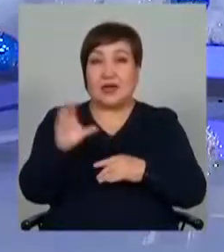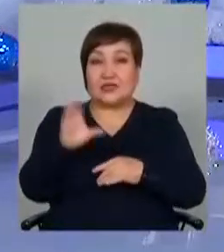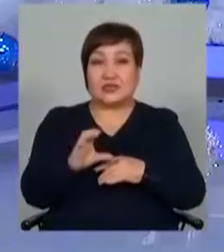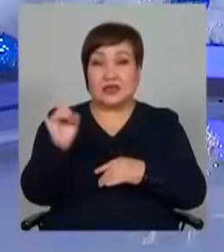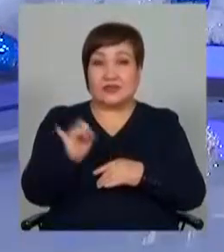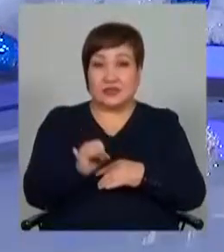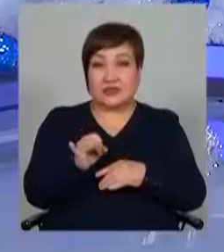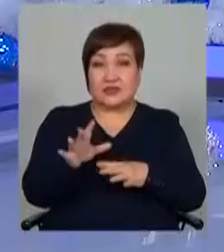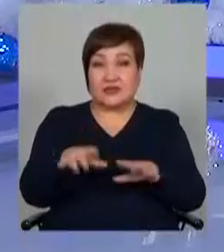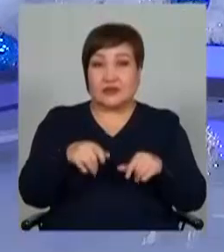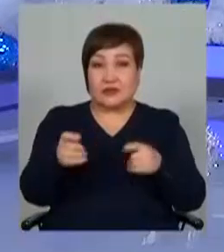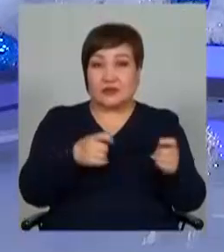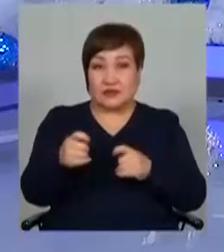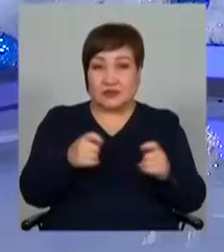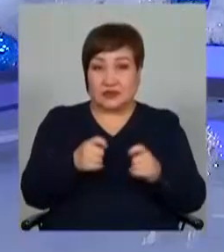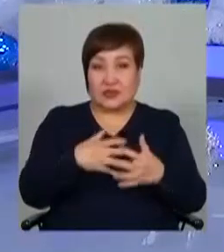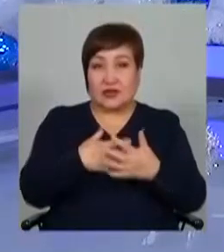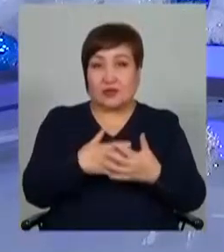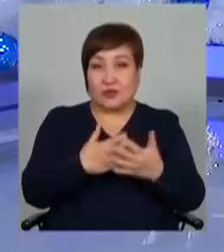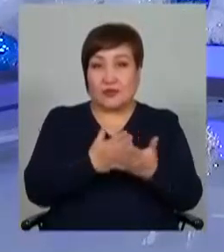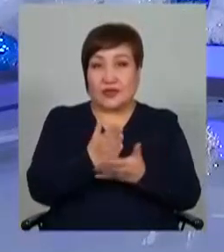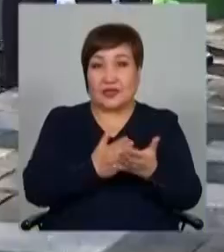және қоғам қайраткерлері арнайы қатысты.